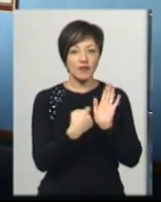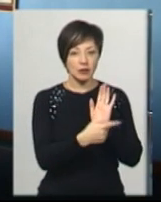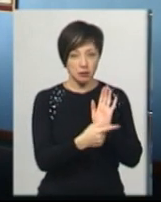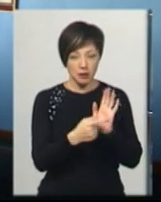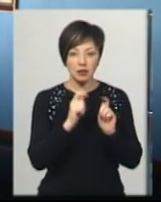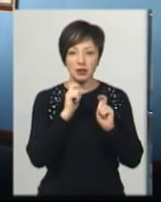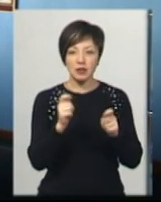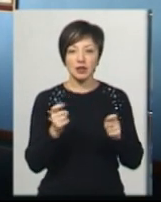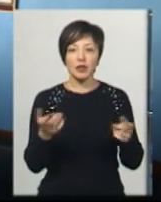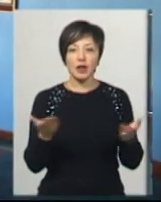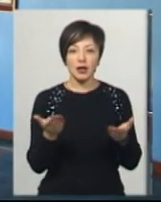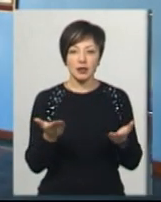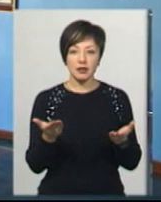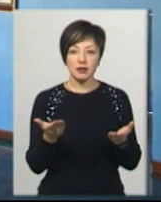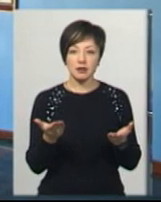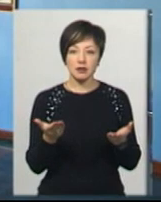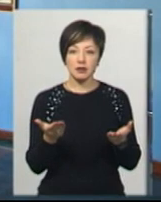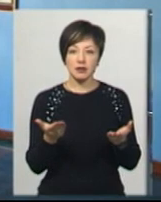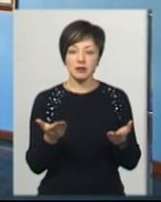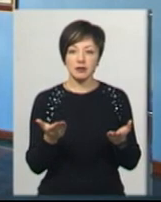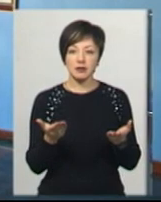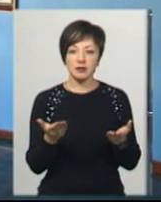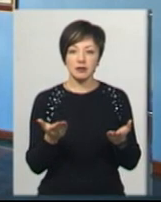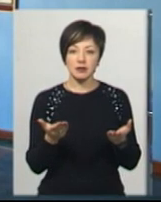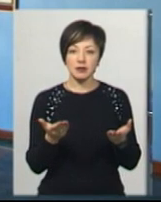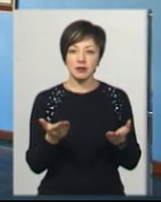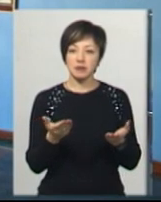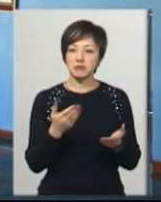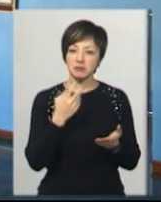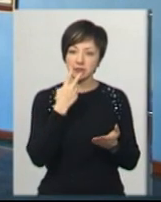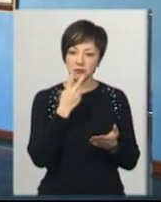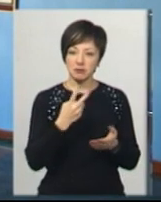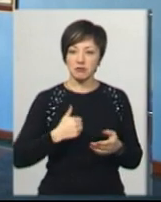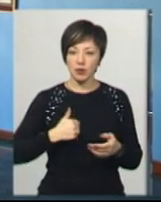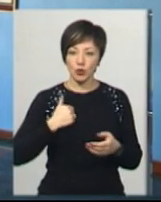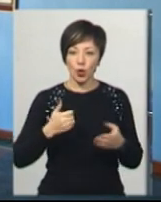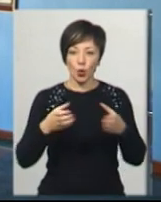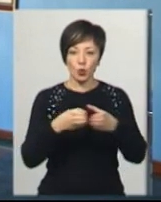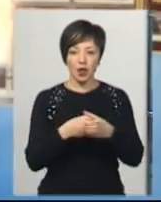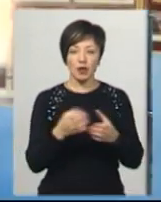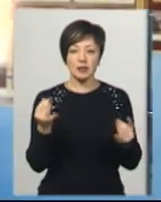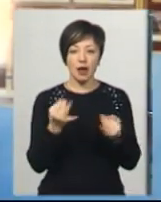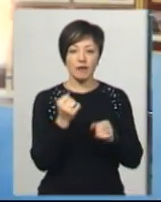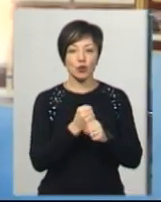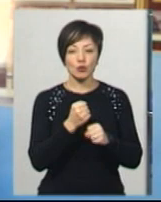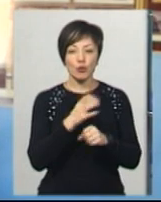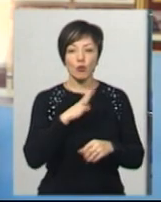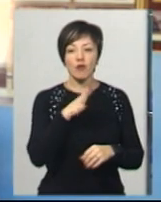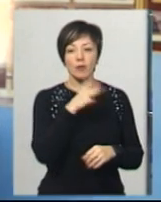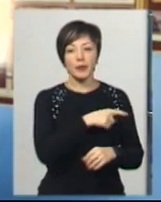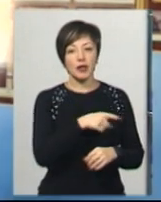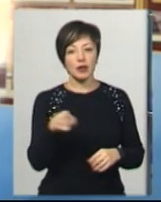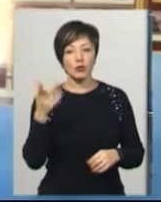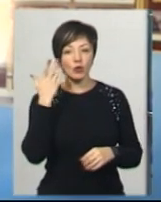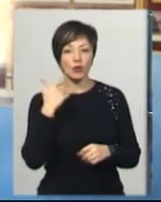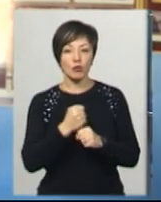які виступають лицем гуртка, і дуже цікаві розробки. Був період, коли